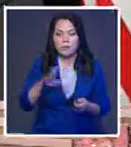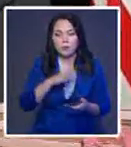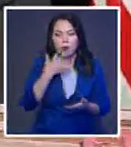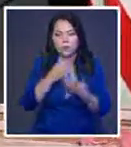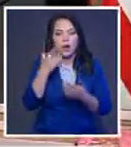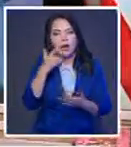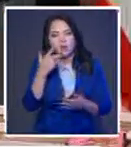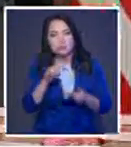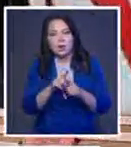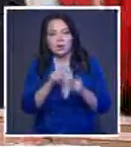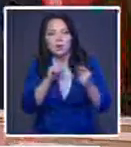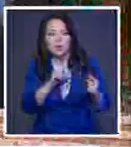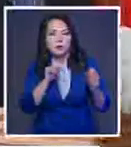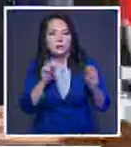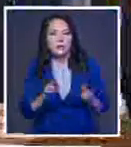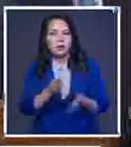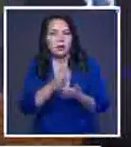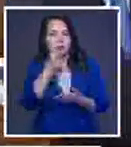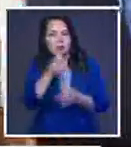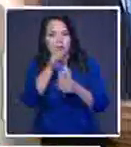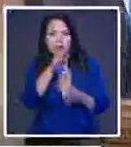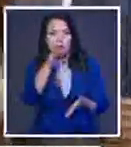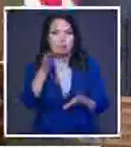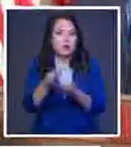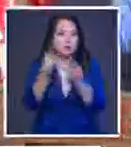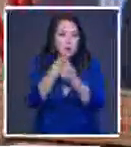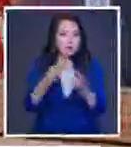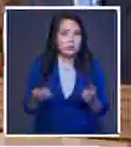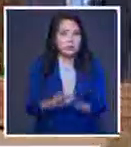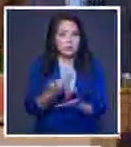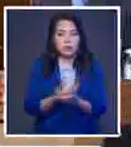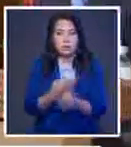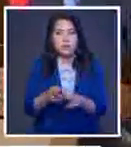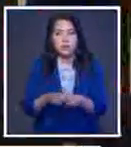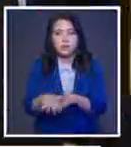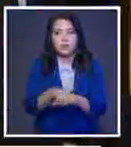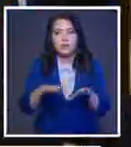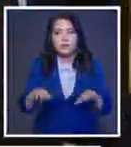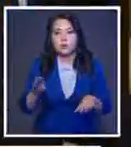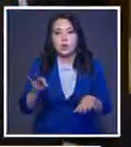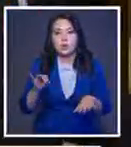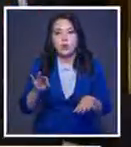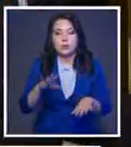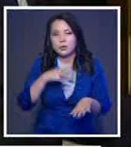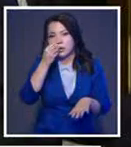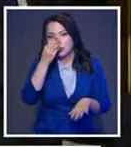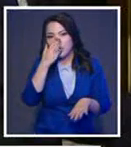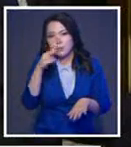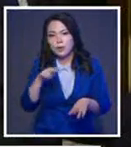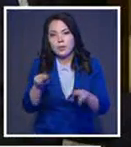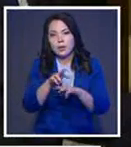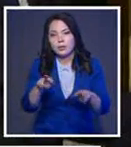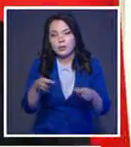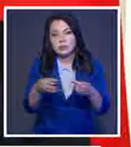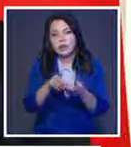оның одақтастарына қатер төндіргеніне қарап тұра алмайтынын ескертті. Мұндай мәлімдемен ол бүгін Токиода Жапония премьер-министрі Синдзо Абемен